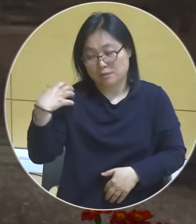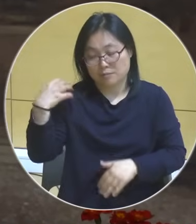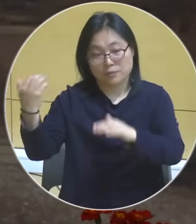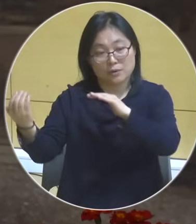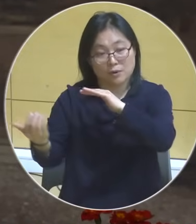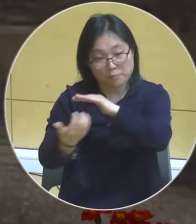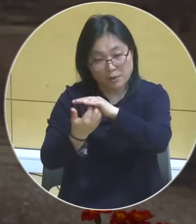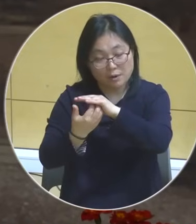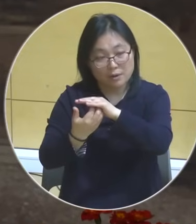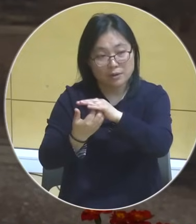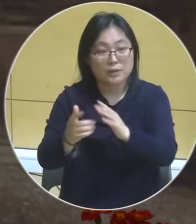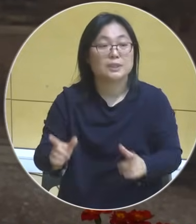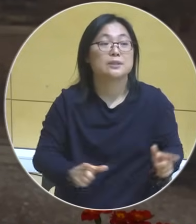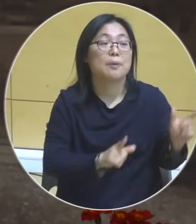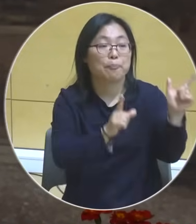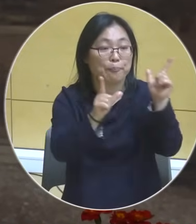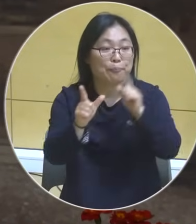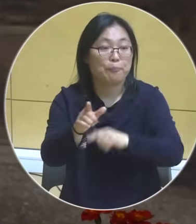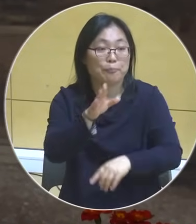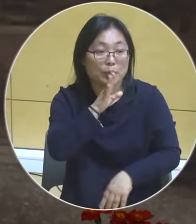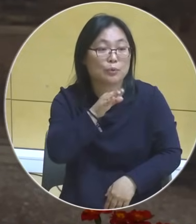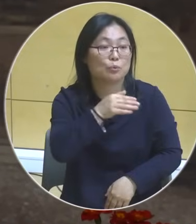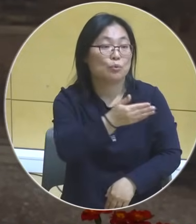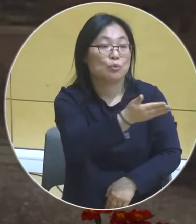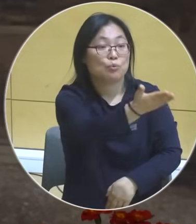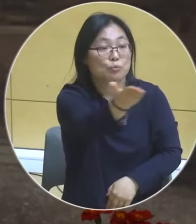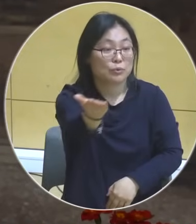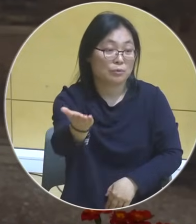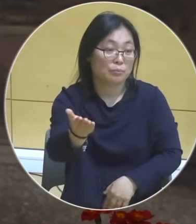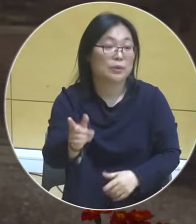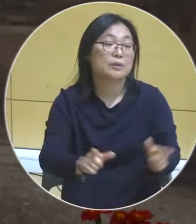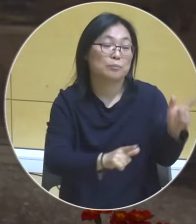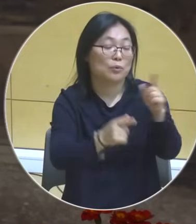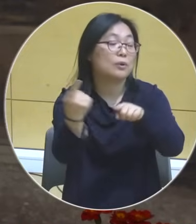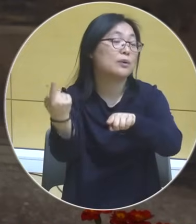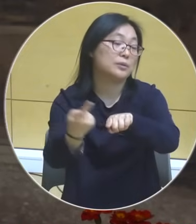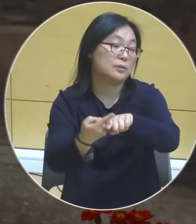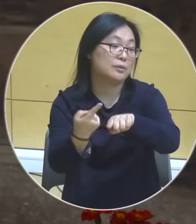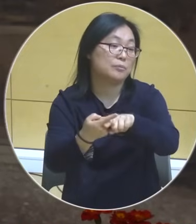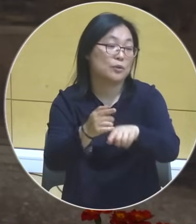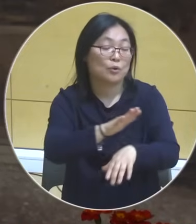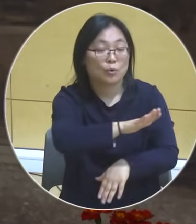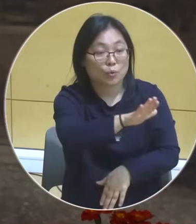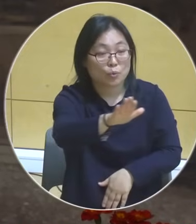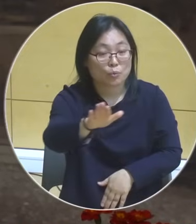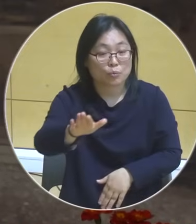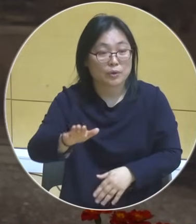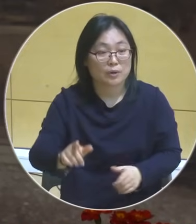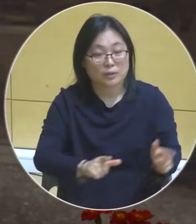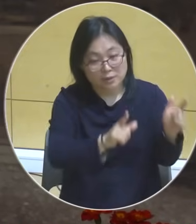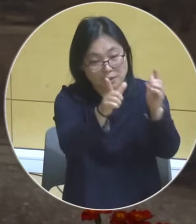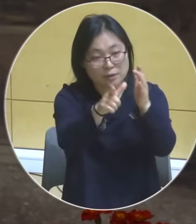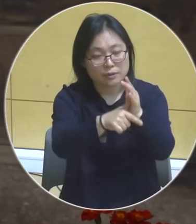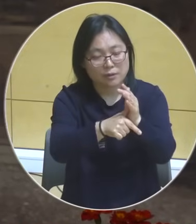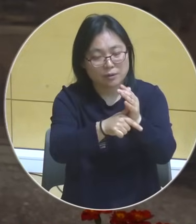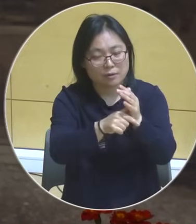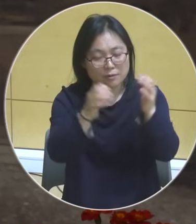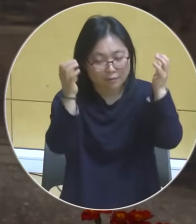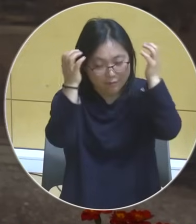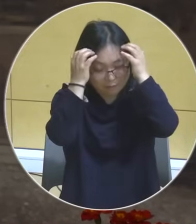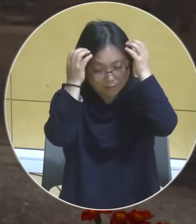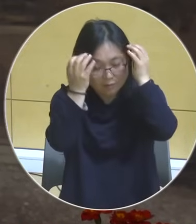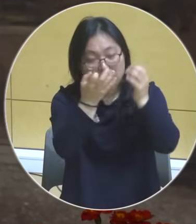감당했다면 바로 그 삶은 저와 여러분의 삶이 되어야 되지 않겠습니까? 우리 인생 사례가 광야처럼 얼마나